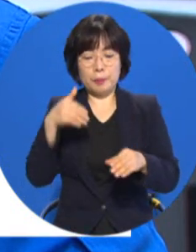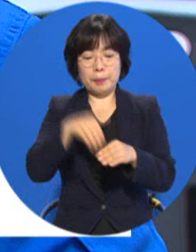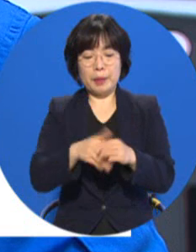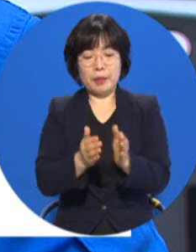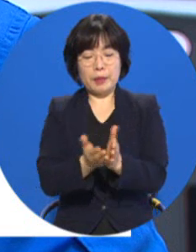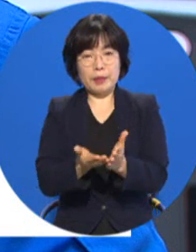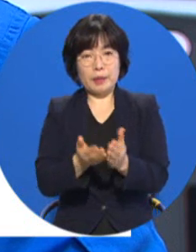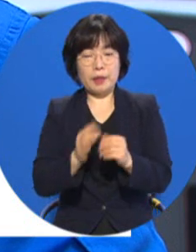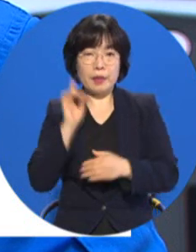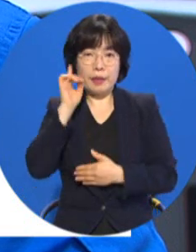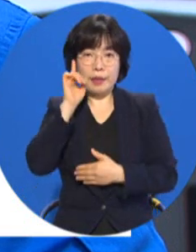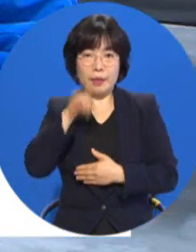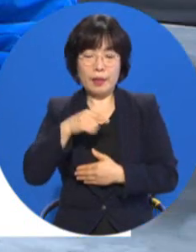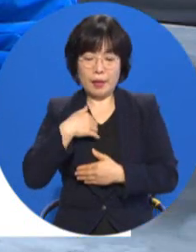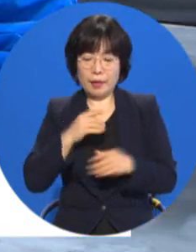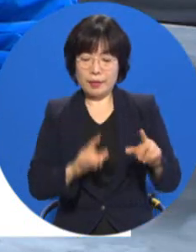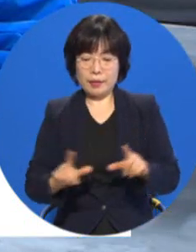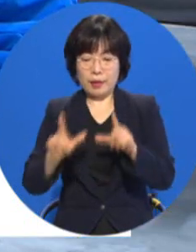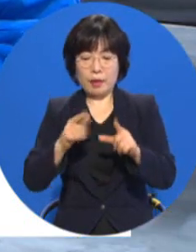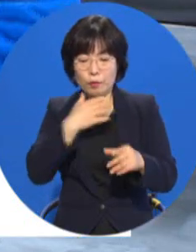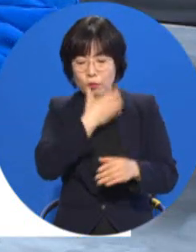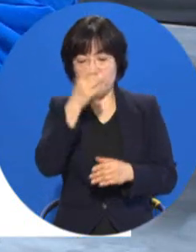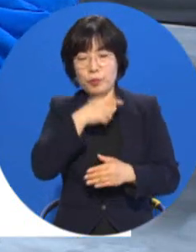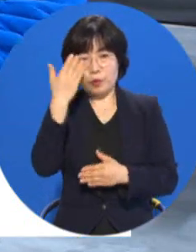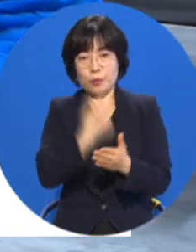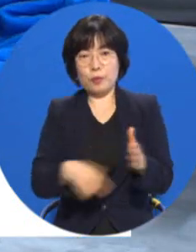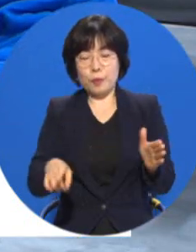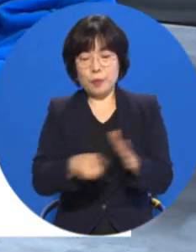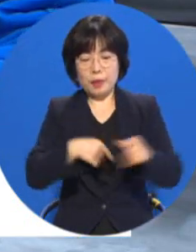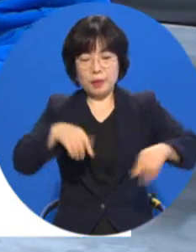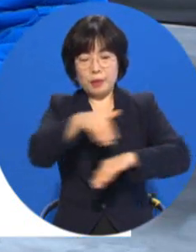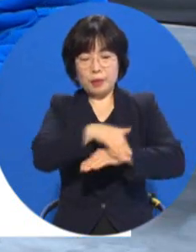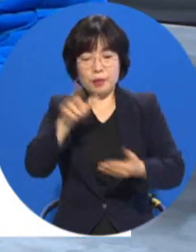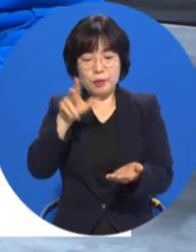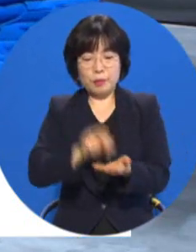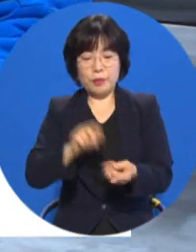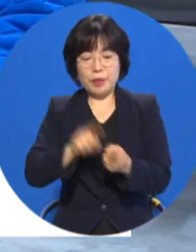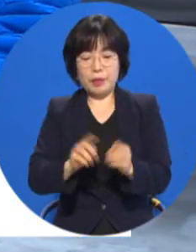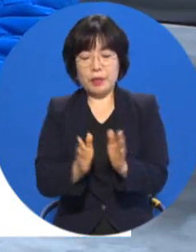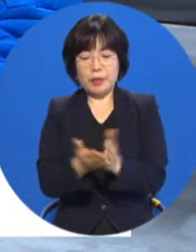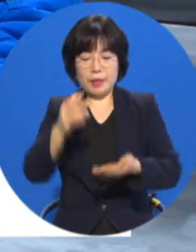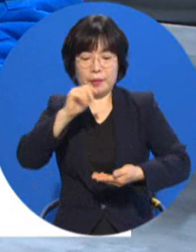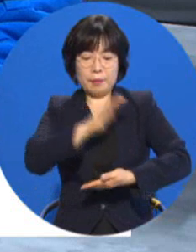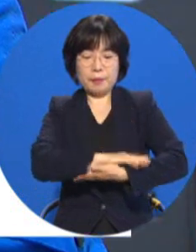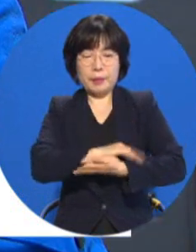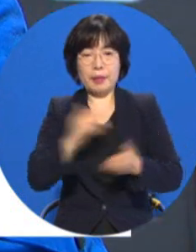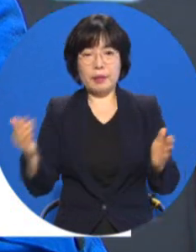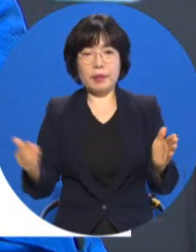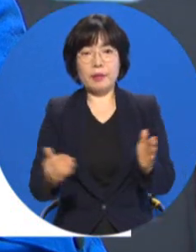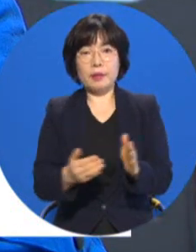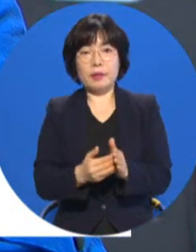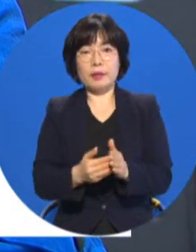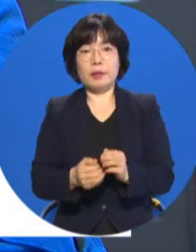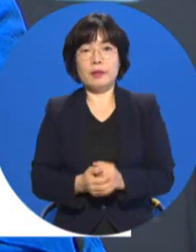공약집은 내 일, 내 삶, 내 꿈이 있는 여수를 위한 정책 과제를 제목으로 출간됐습니다.